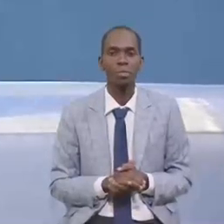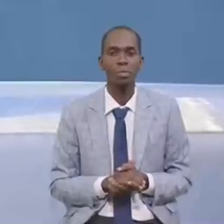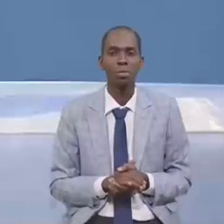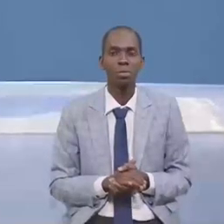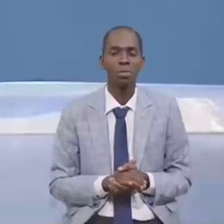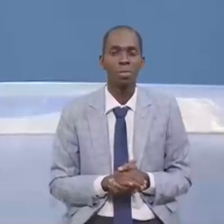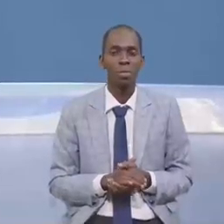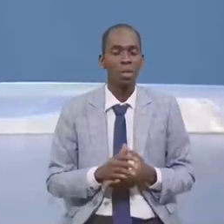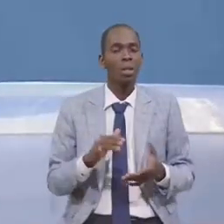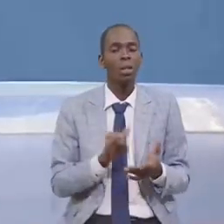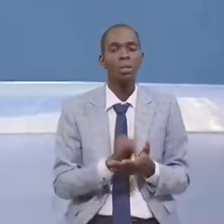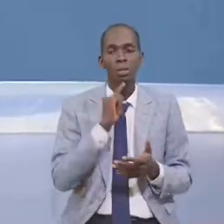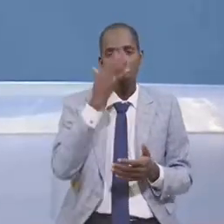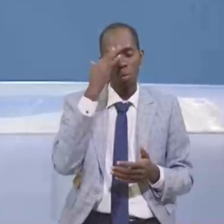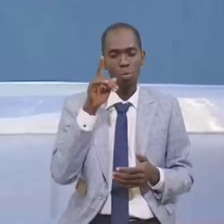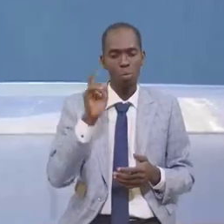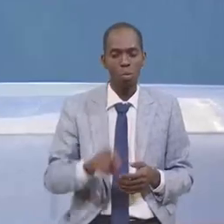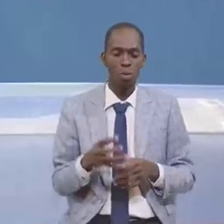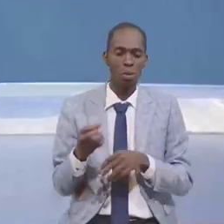Est-ce qu'il y a des moyens de prendre soin de notre cœur?